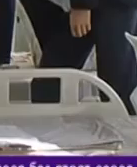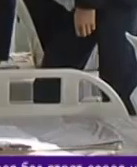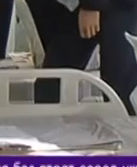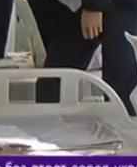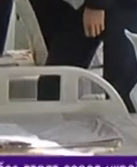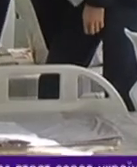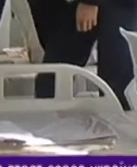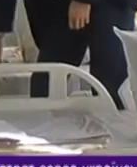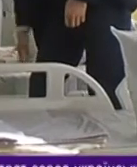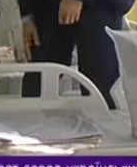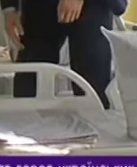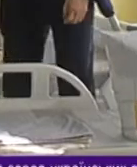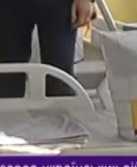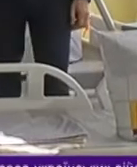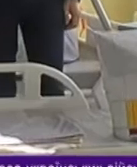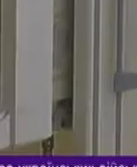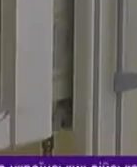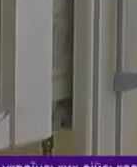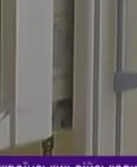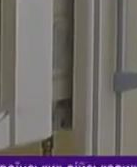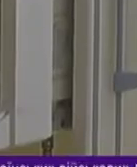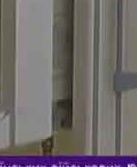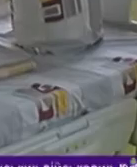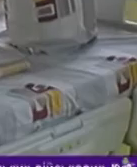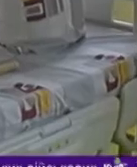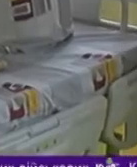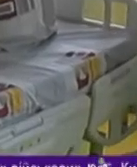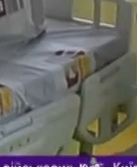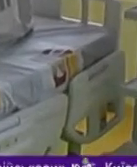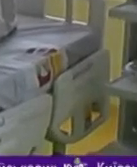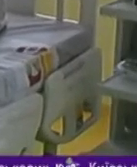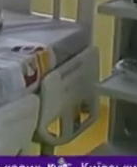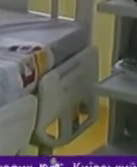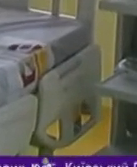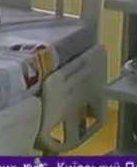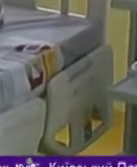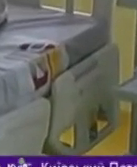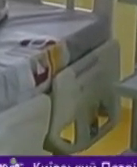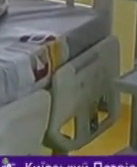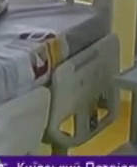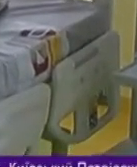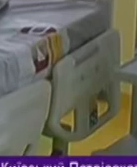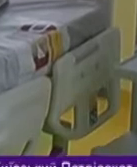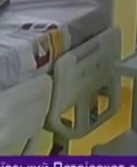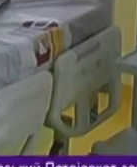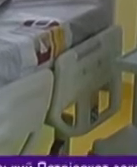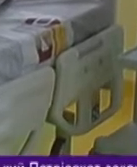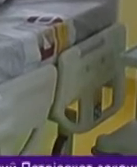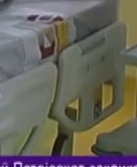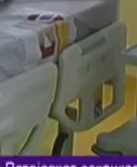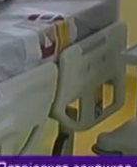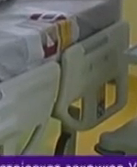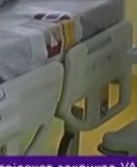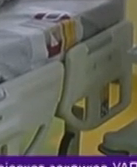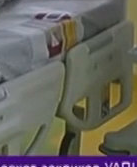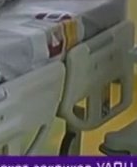палатах створили комфортні умови для пацієнтів. Що ми можемо підняти? Головний кінець підняли. Потрібно незручно –